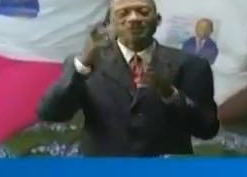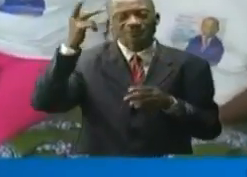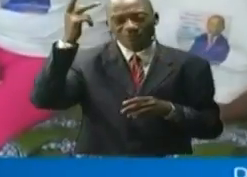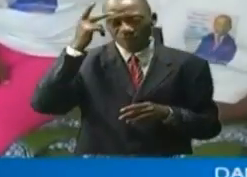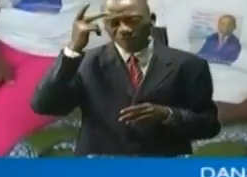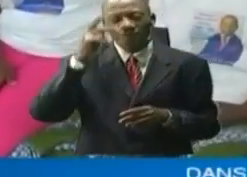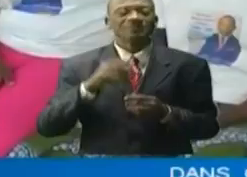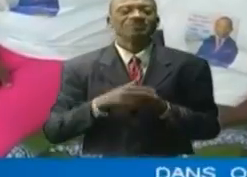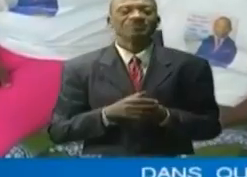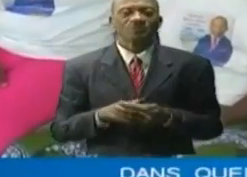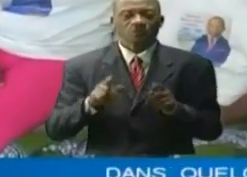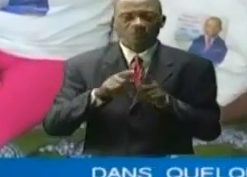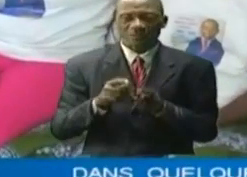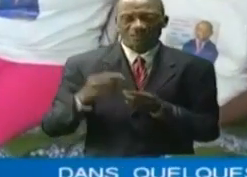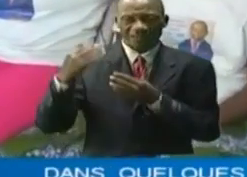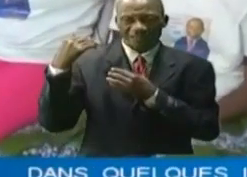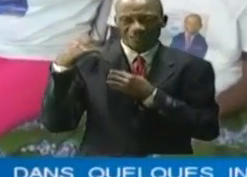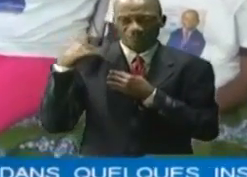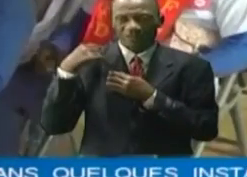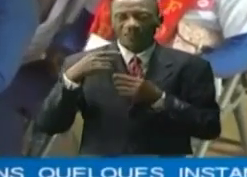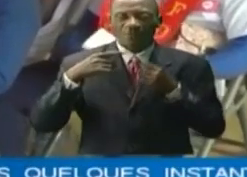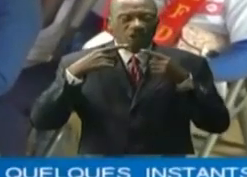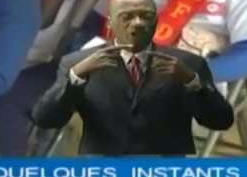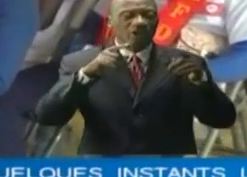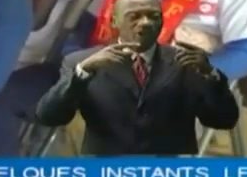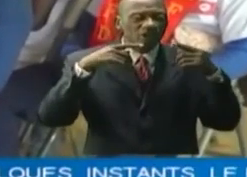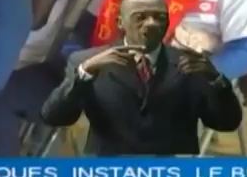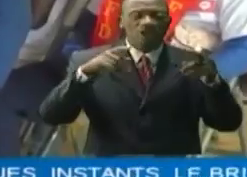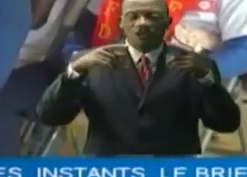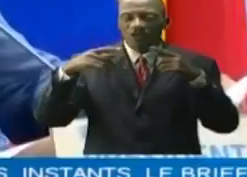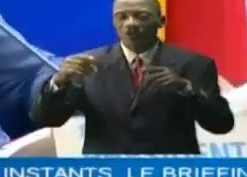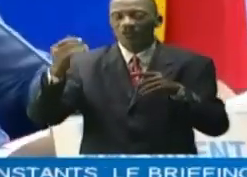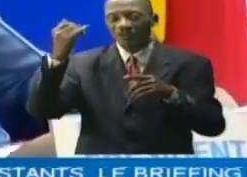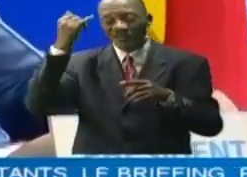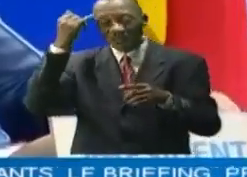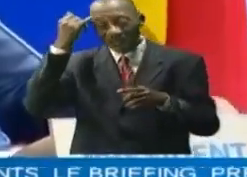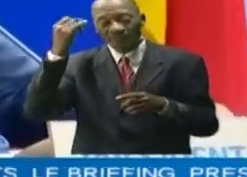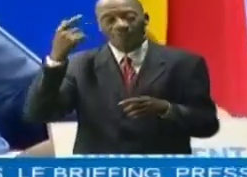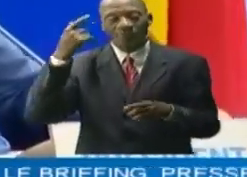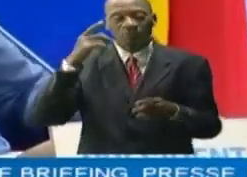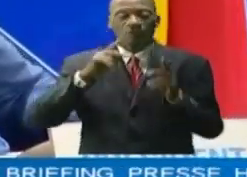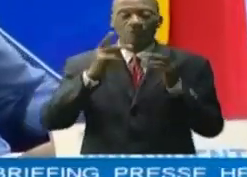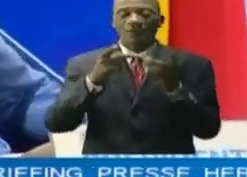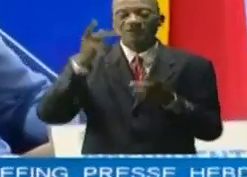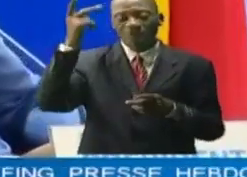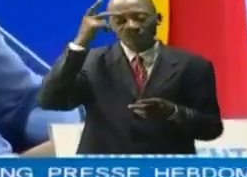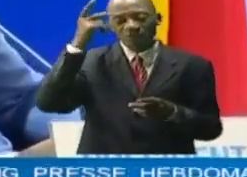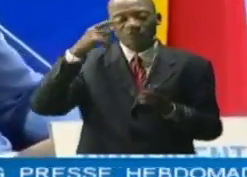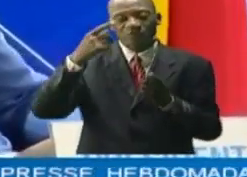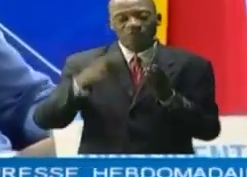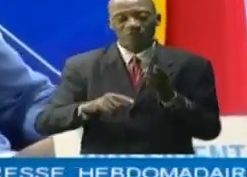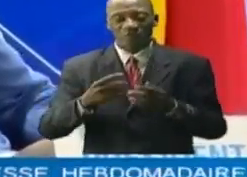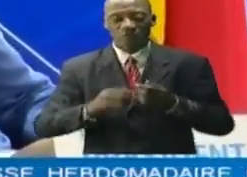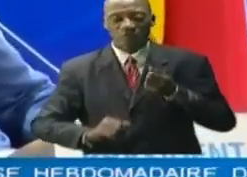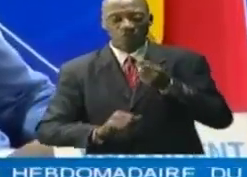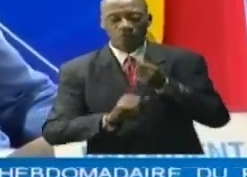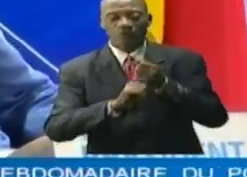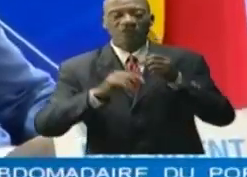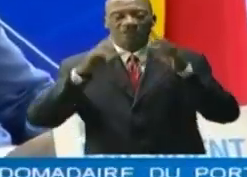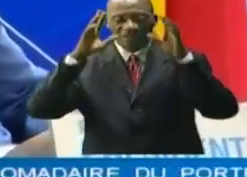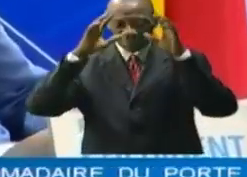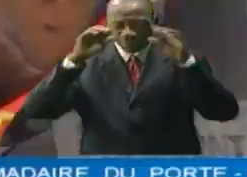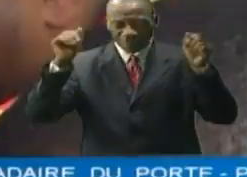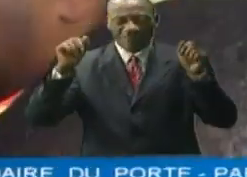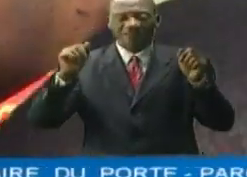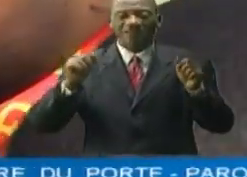d'amener plusieurs personnes dans le parti, cela dans le but de soutenir la candidature du chef de l'État, Félix-Antoine Tshisekedi, au scrutin de